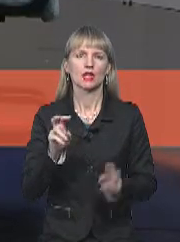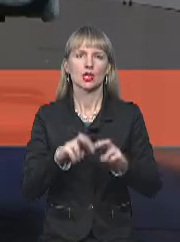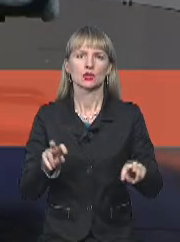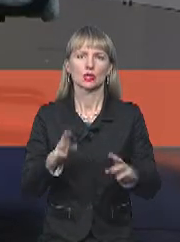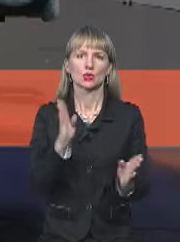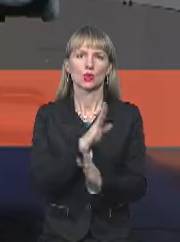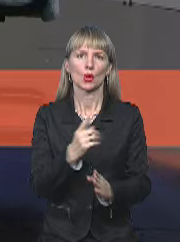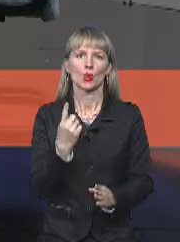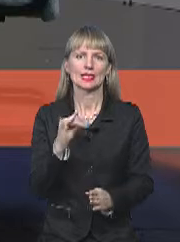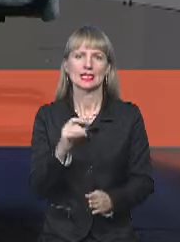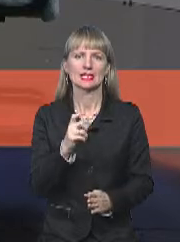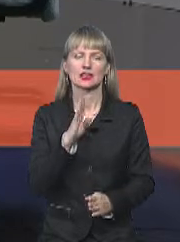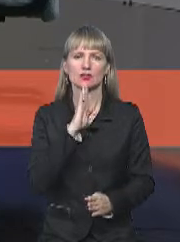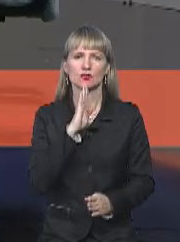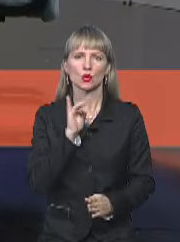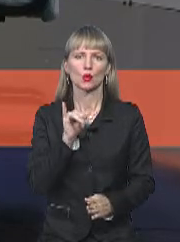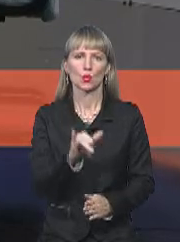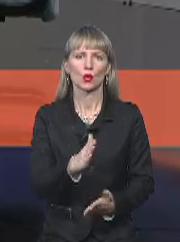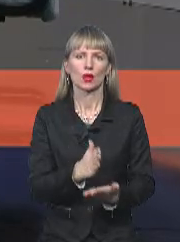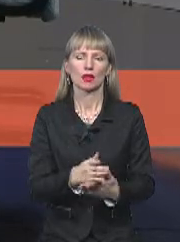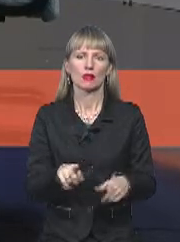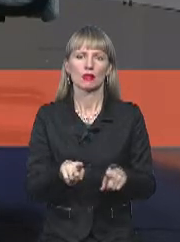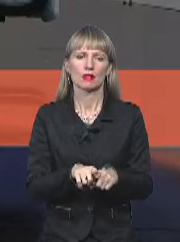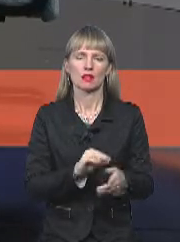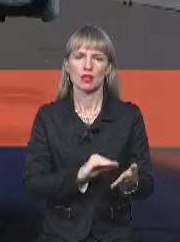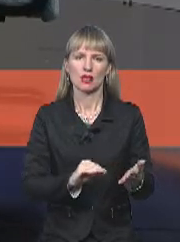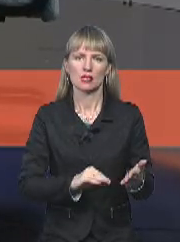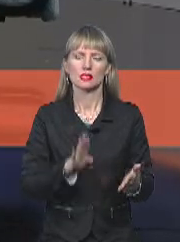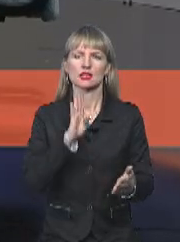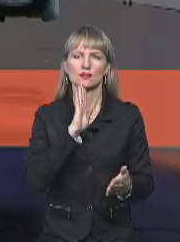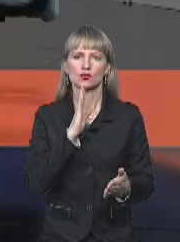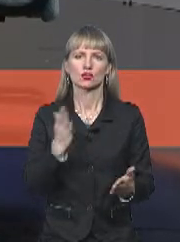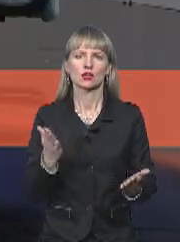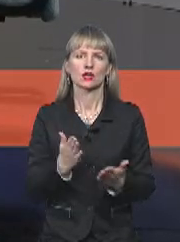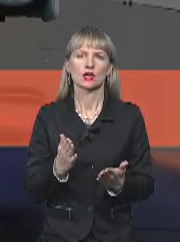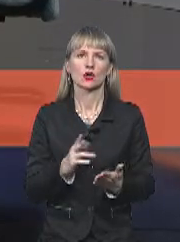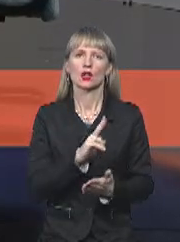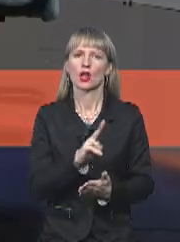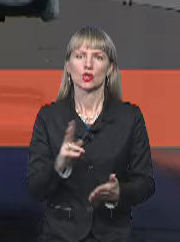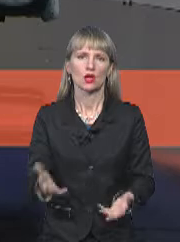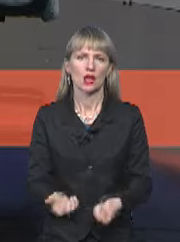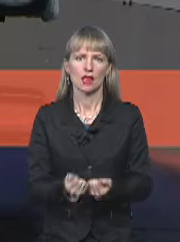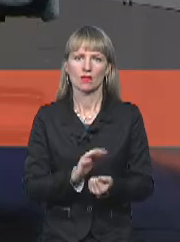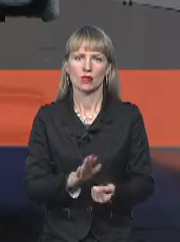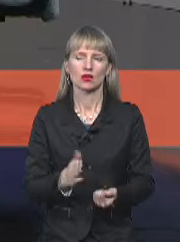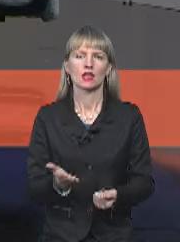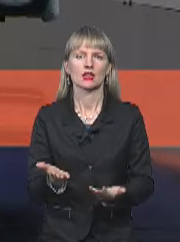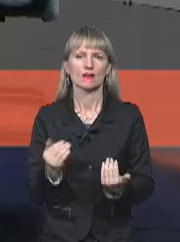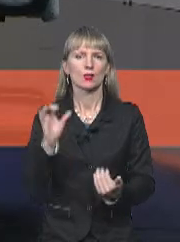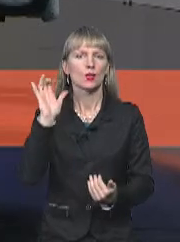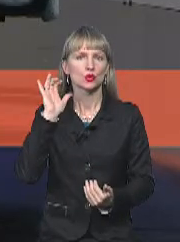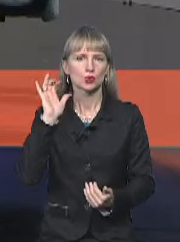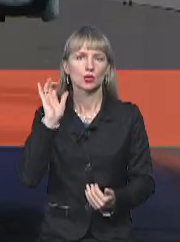дослідив долю однієї дівчинки. В нього є такий нарис «Дівчинка, яку ніхто не врятував». І давайте